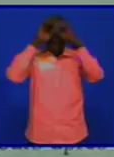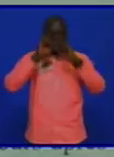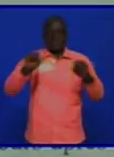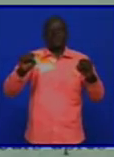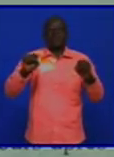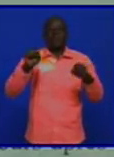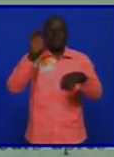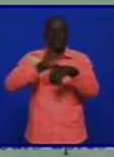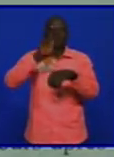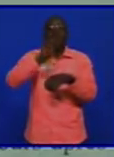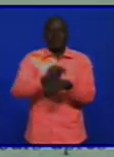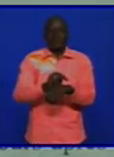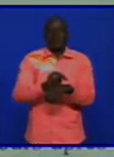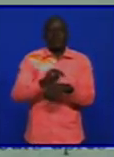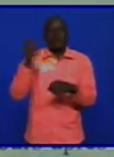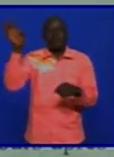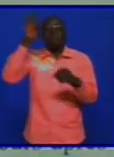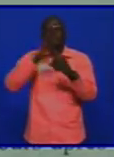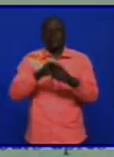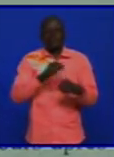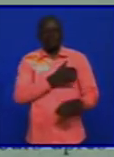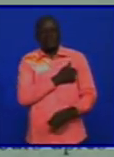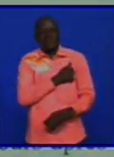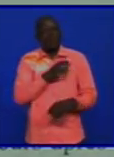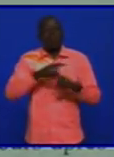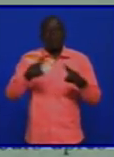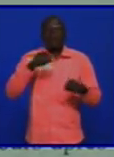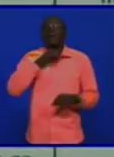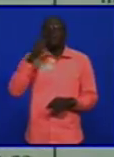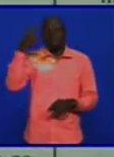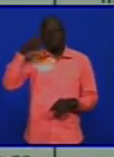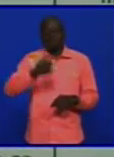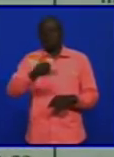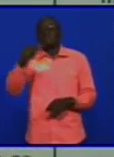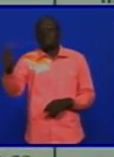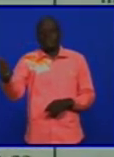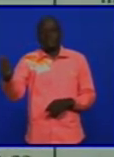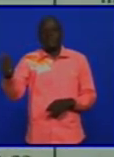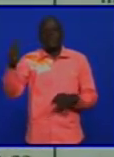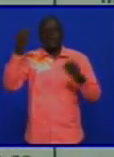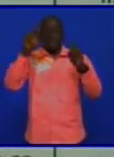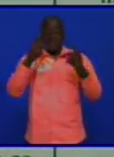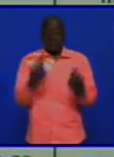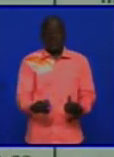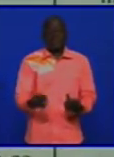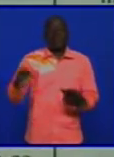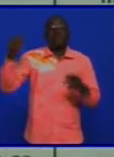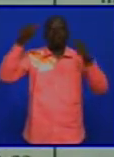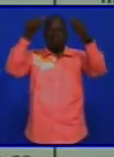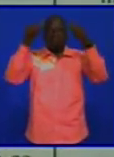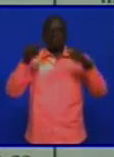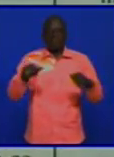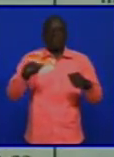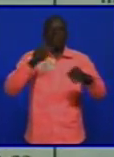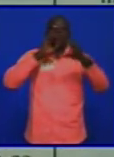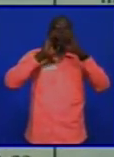Cameroun, drôle de campagne pour un candidat pas comme les autres, selon l'observateur Palga. Omniprésent sur toutes les affiches et autres supports de